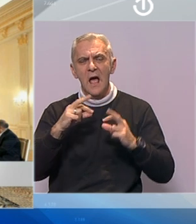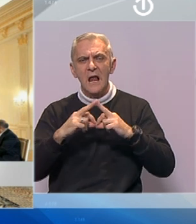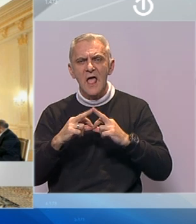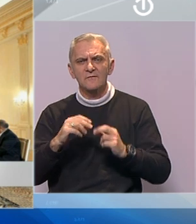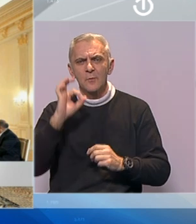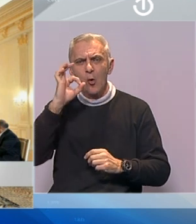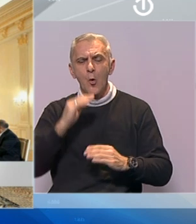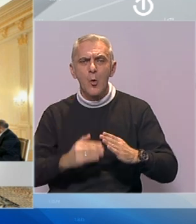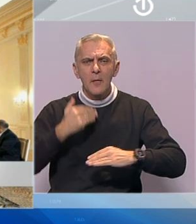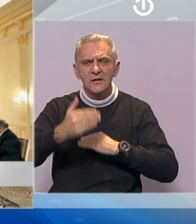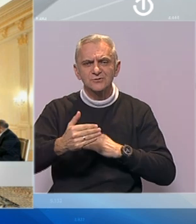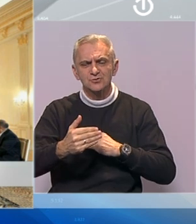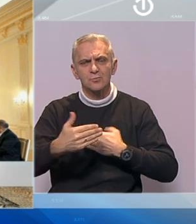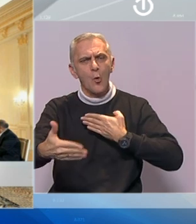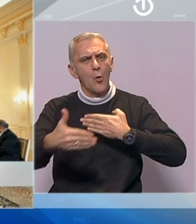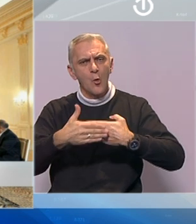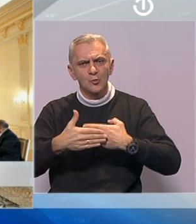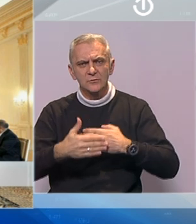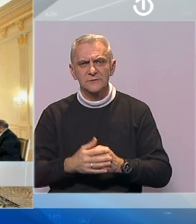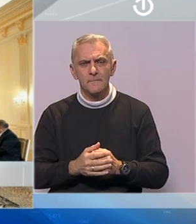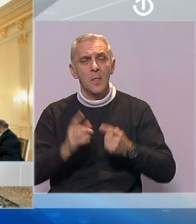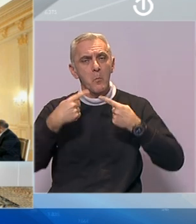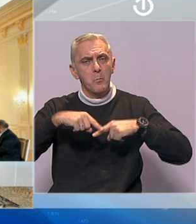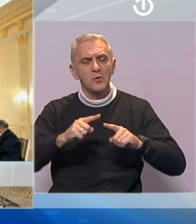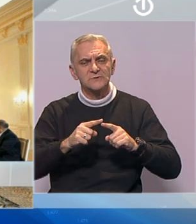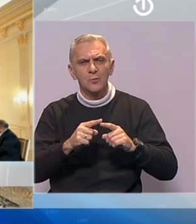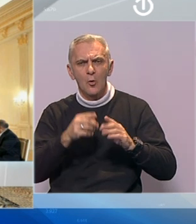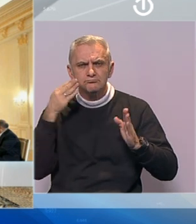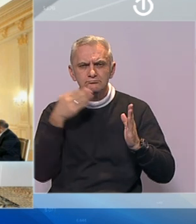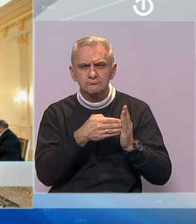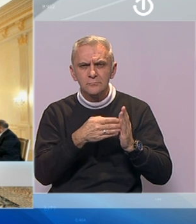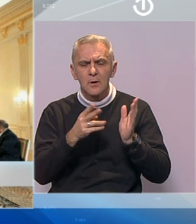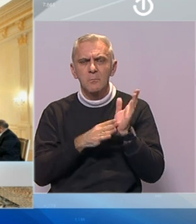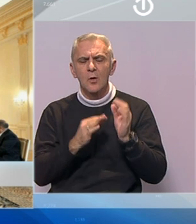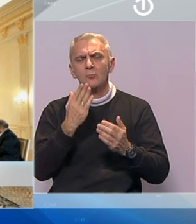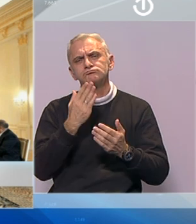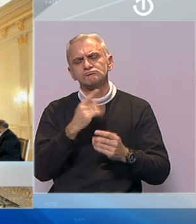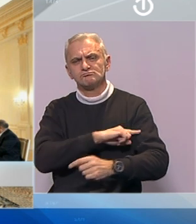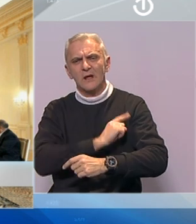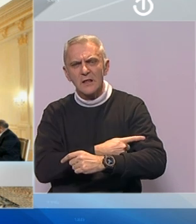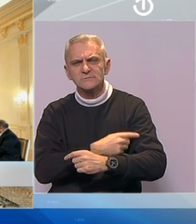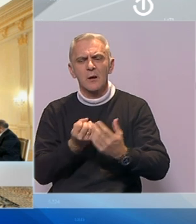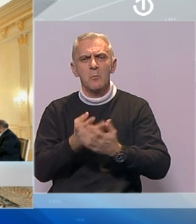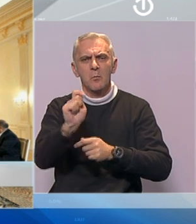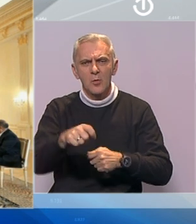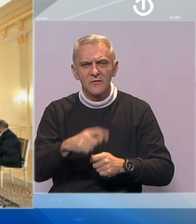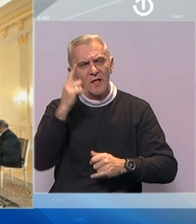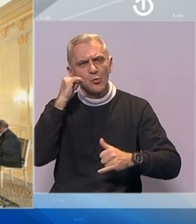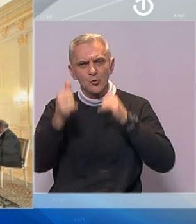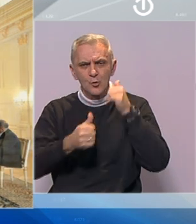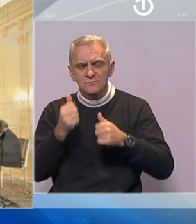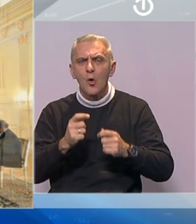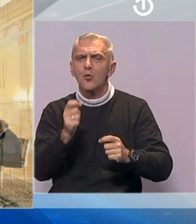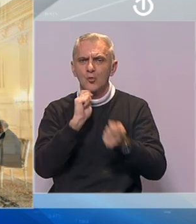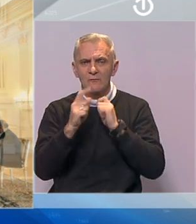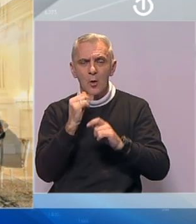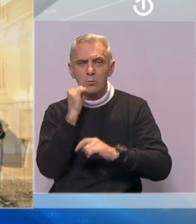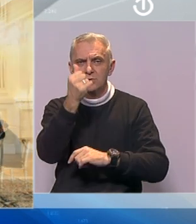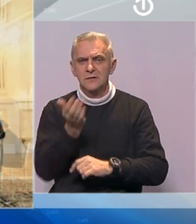o unapređenju bilateralnih odnosa. Poseban akcent bio je na energetici, poljoprivredi i turizmu. Dogovorena je i